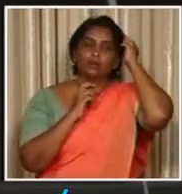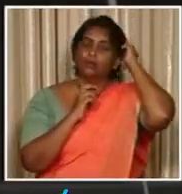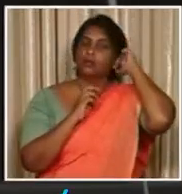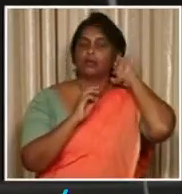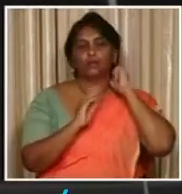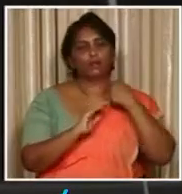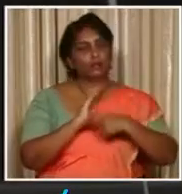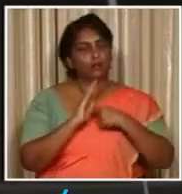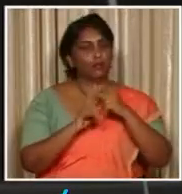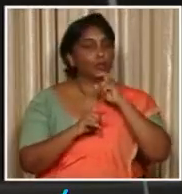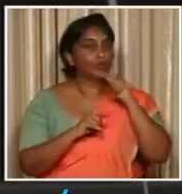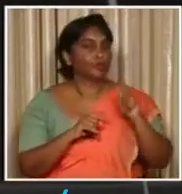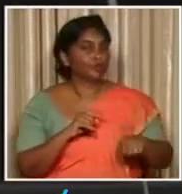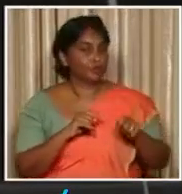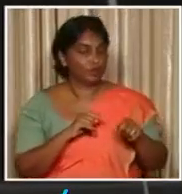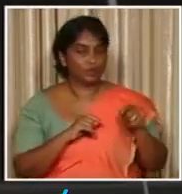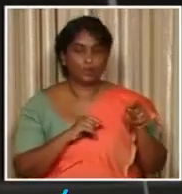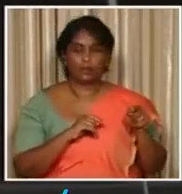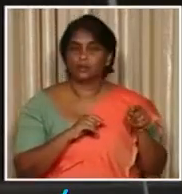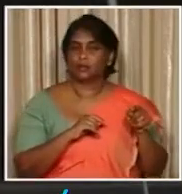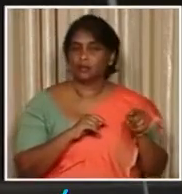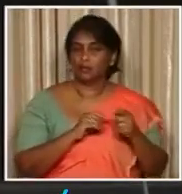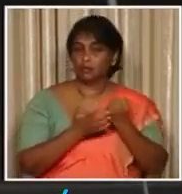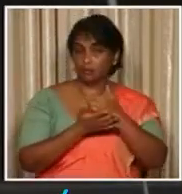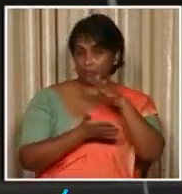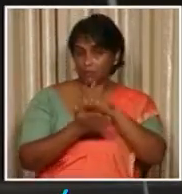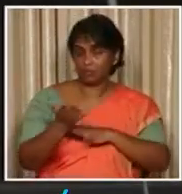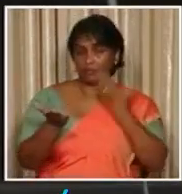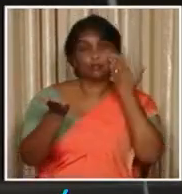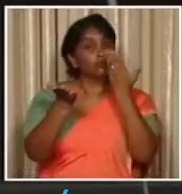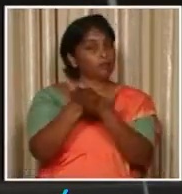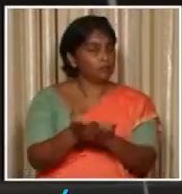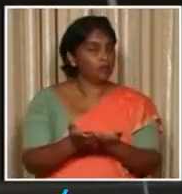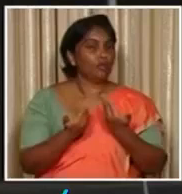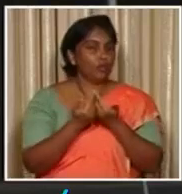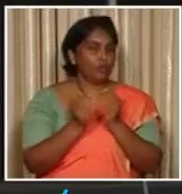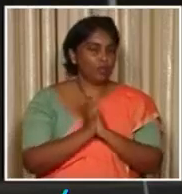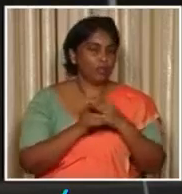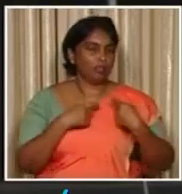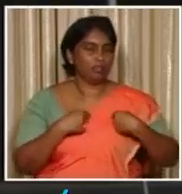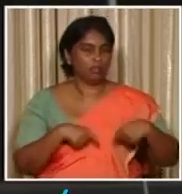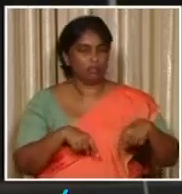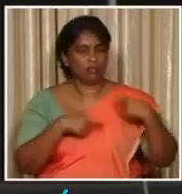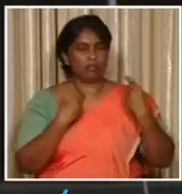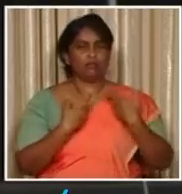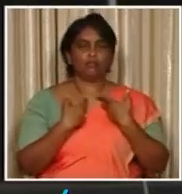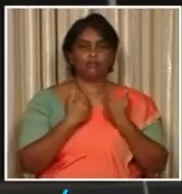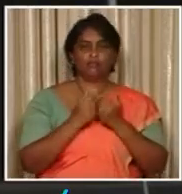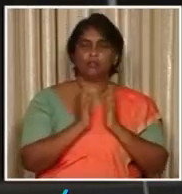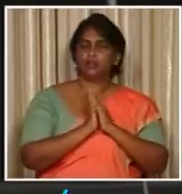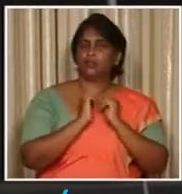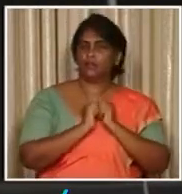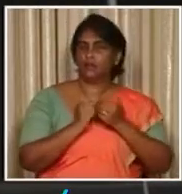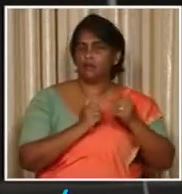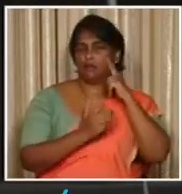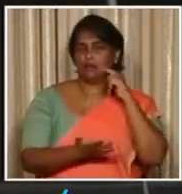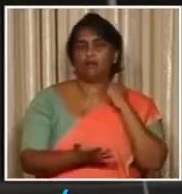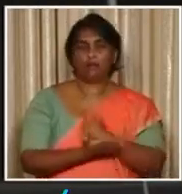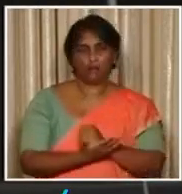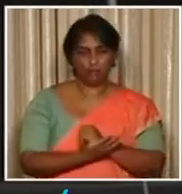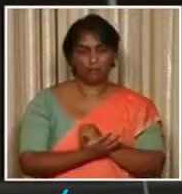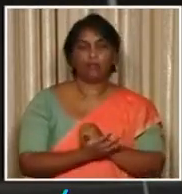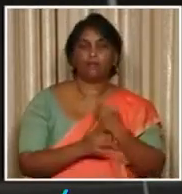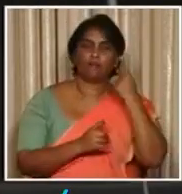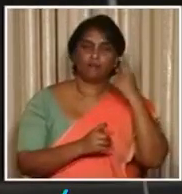රටේ විනිශ්චකාරවරයෙක් ලිඛිතව ලබා දෙනවා නම් Tamanට තර්ජනයක් එල්ල වෙනවා. Tamanගේ රාජකාරී කරන්න බෑ.